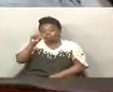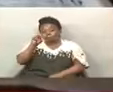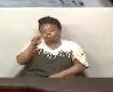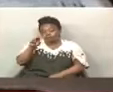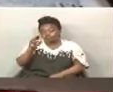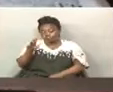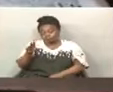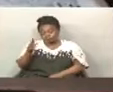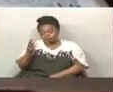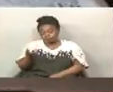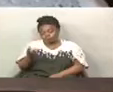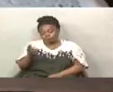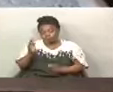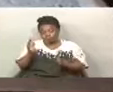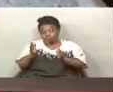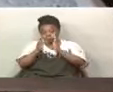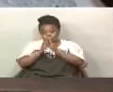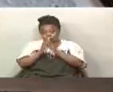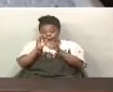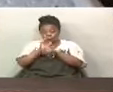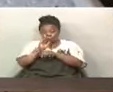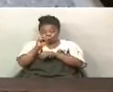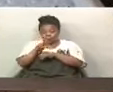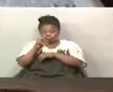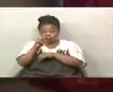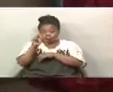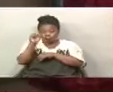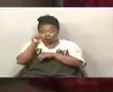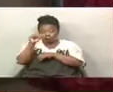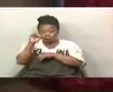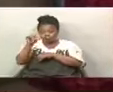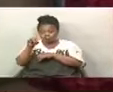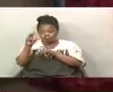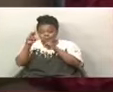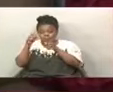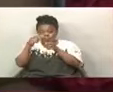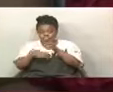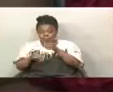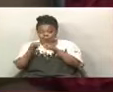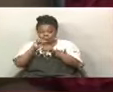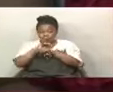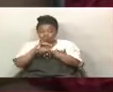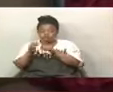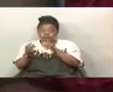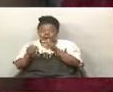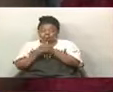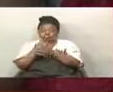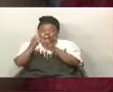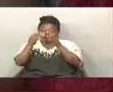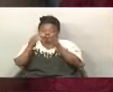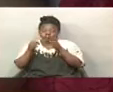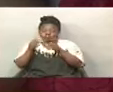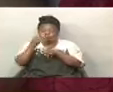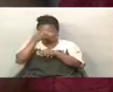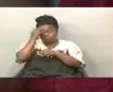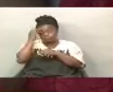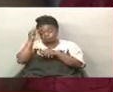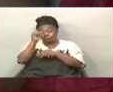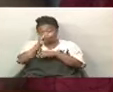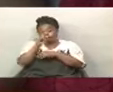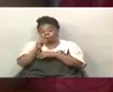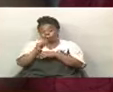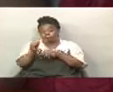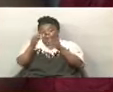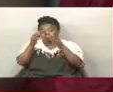Mukama. Nabo bategese okusaba ku kanisa yaabwe ekajja nsi ku mulamwa ogw'okukola ebipya twerabira ebikadde. Tugenda kutambulira ku